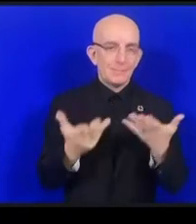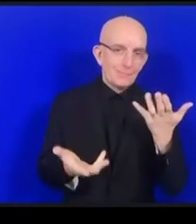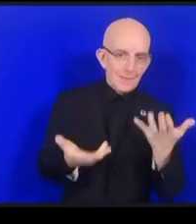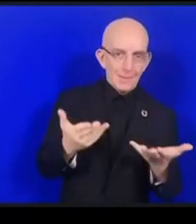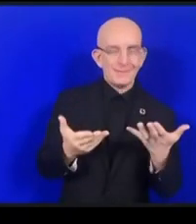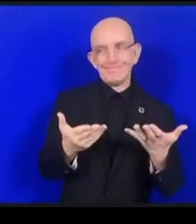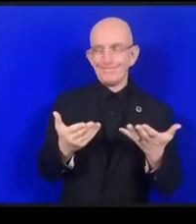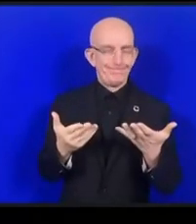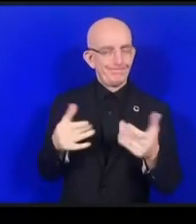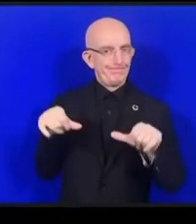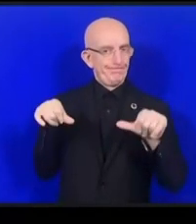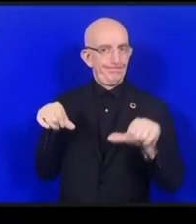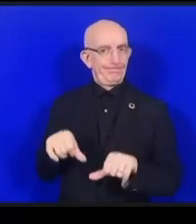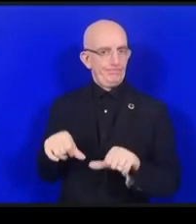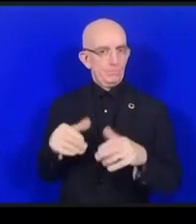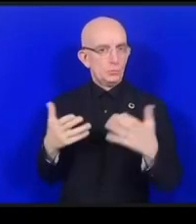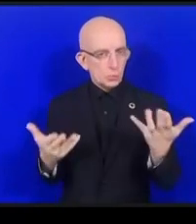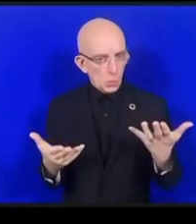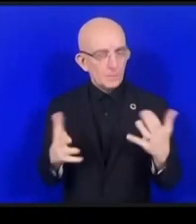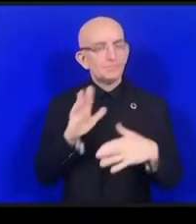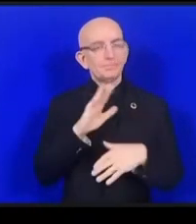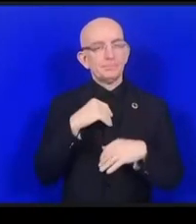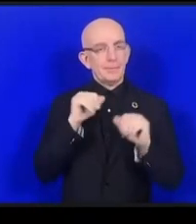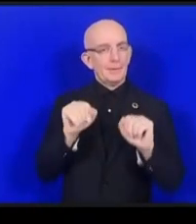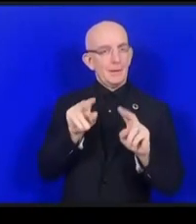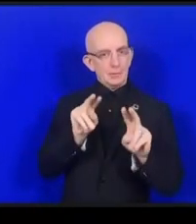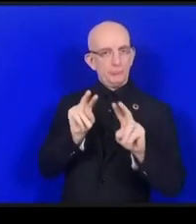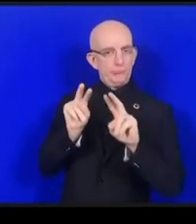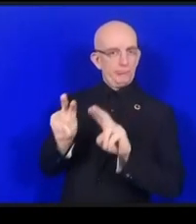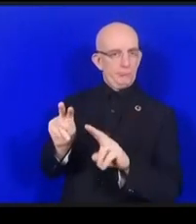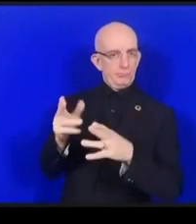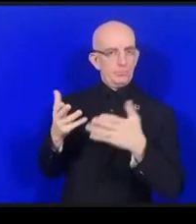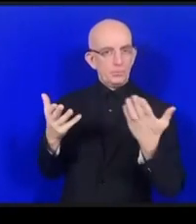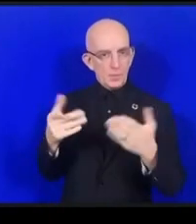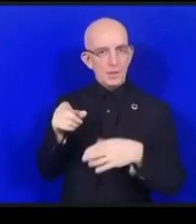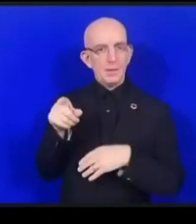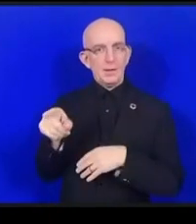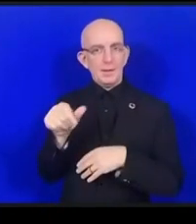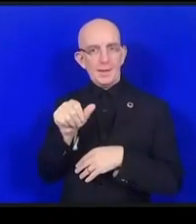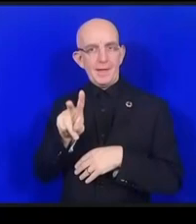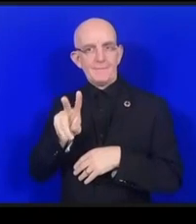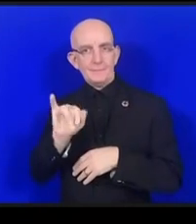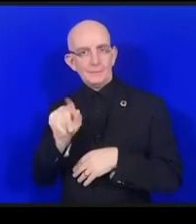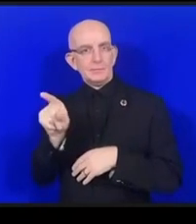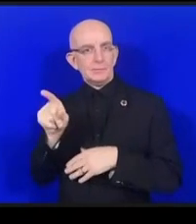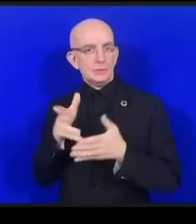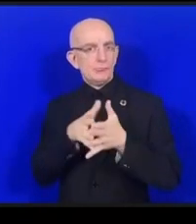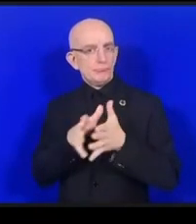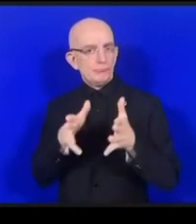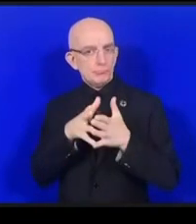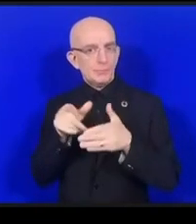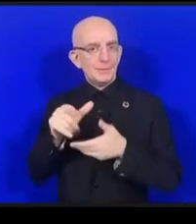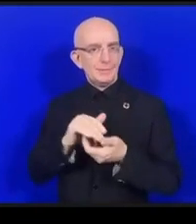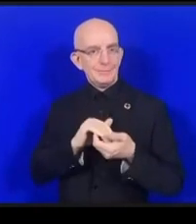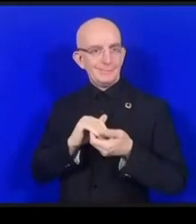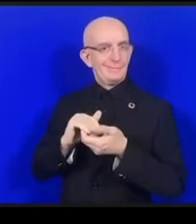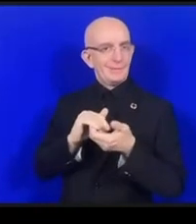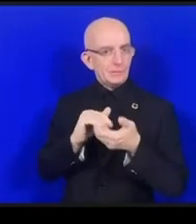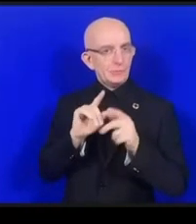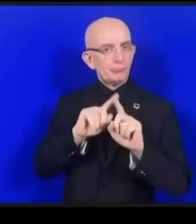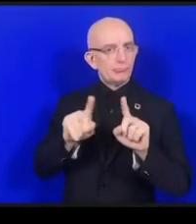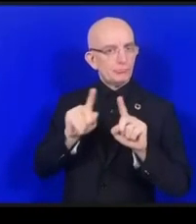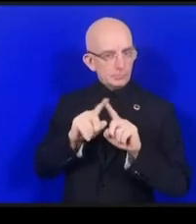аври Дори который здесь представляет динамическую коалицию по вопросам интернета вещей Я думаю